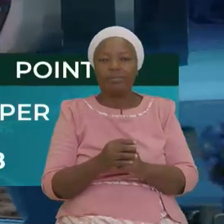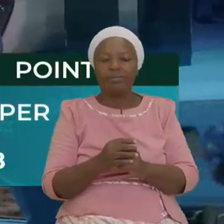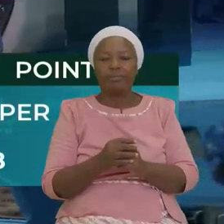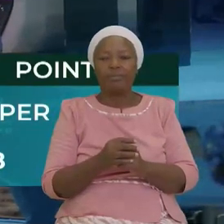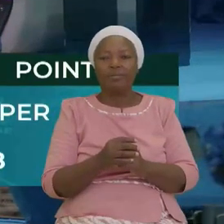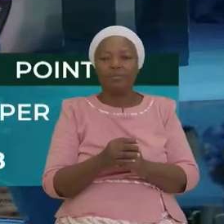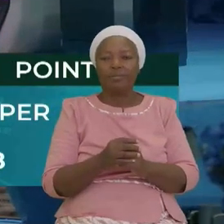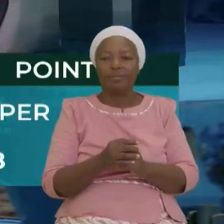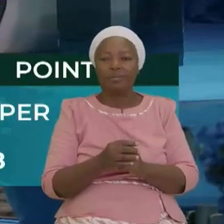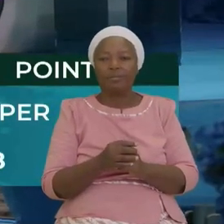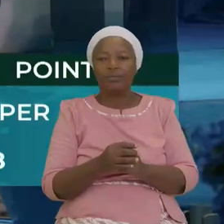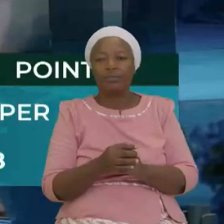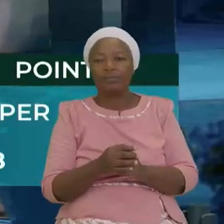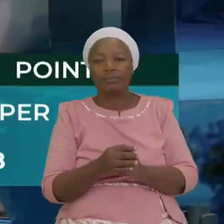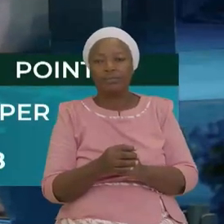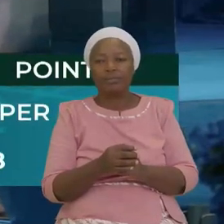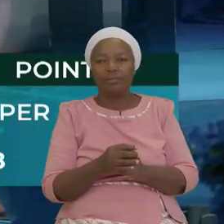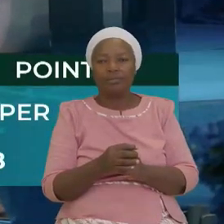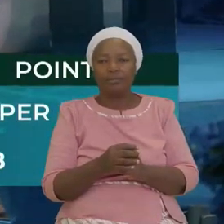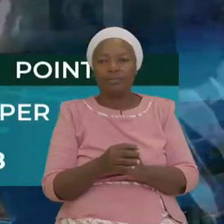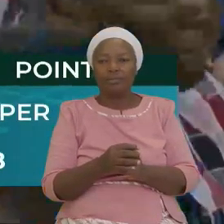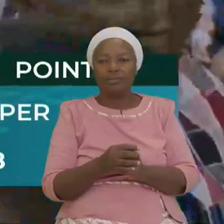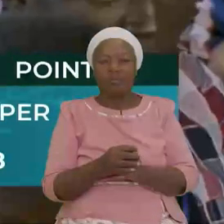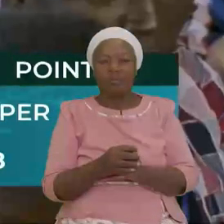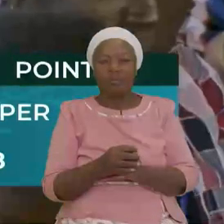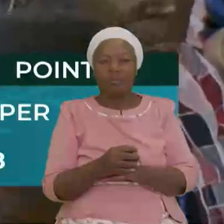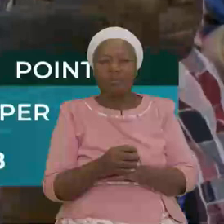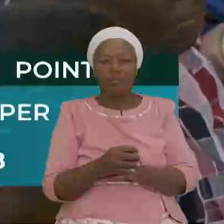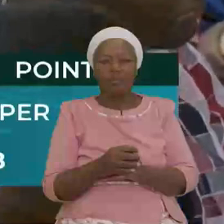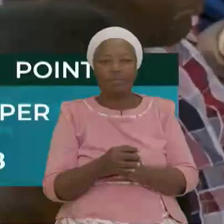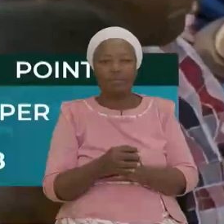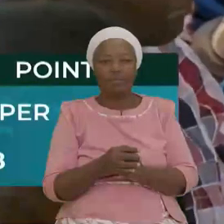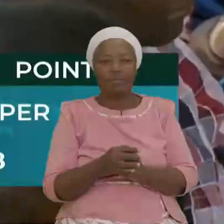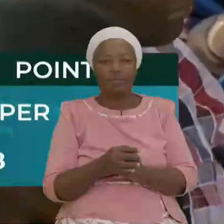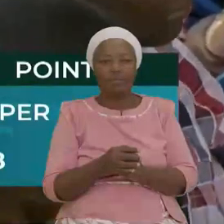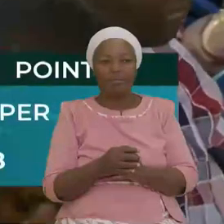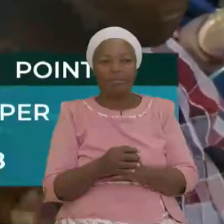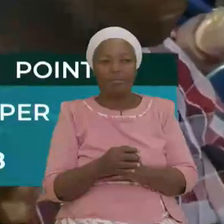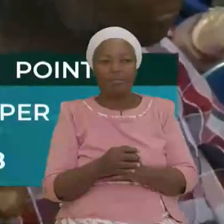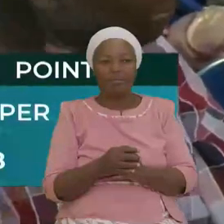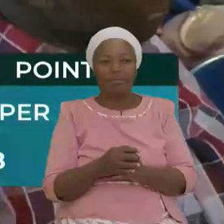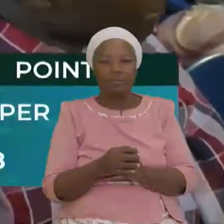étendu. Rien n'est étonnant de ta part.